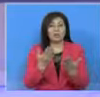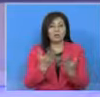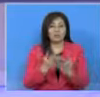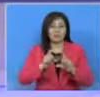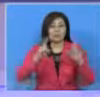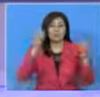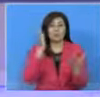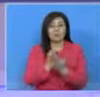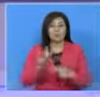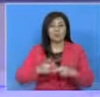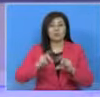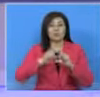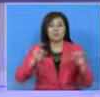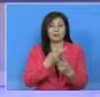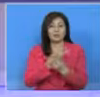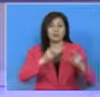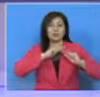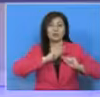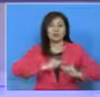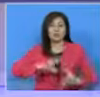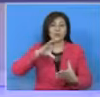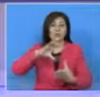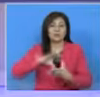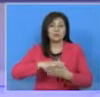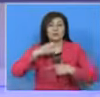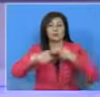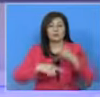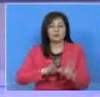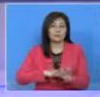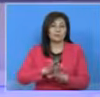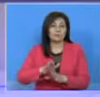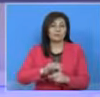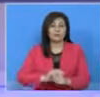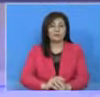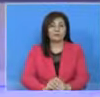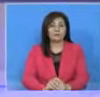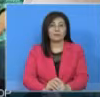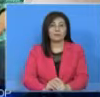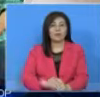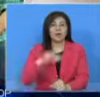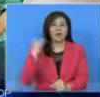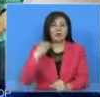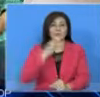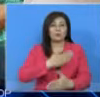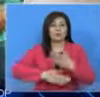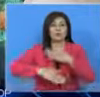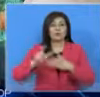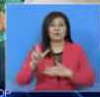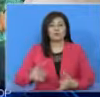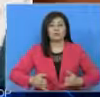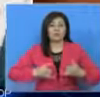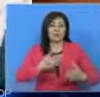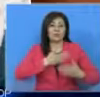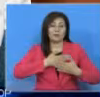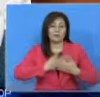Аймақ басшысы аталған нысандарды аралап жұмыс жайымен танысты. Толығырақ алдағы бейнесюжетте. Ақтөбеде мүмкіндігі шектеулі жандардың